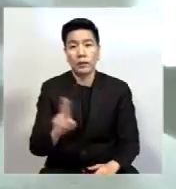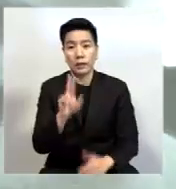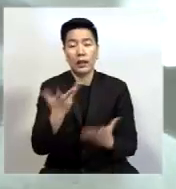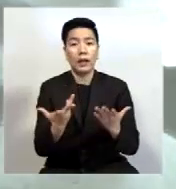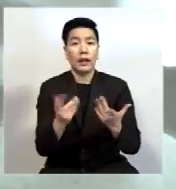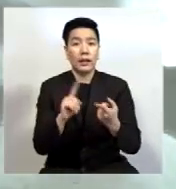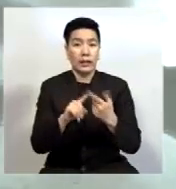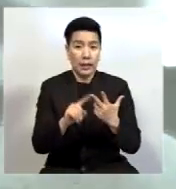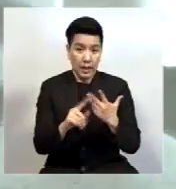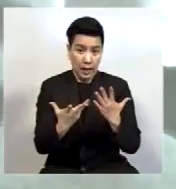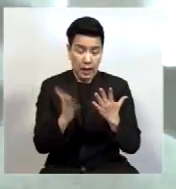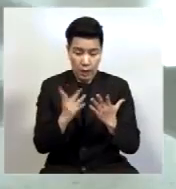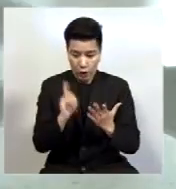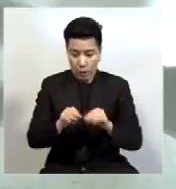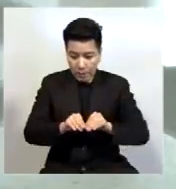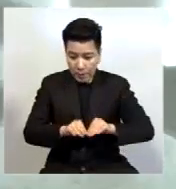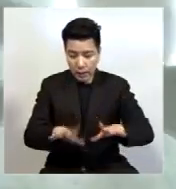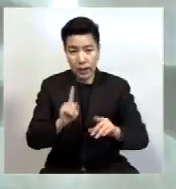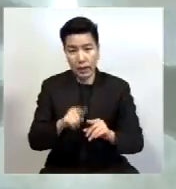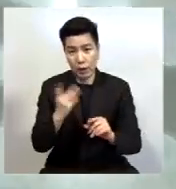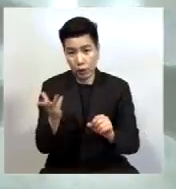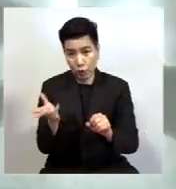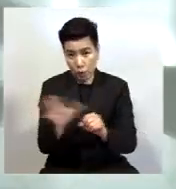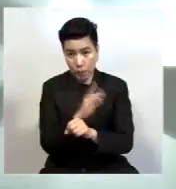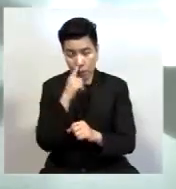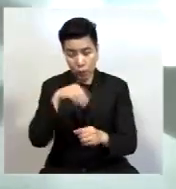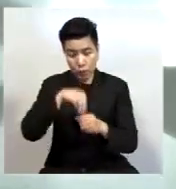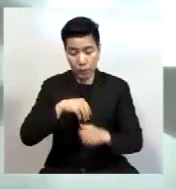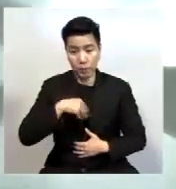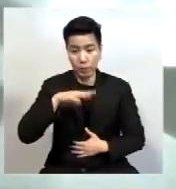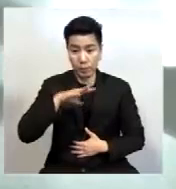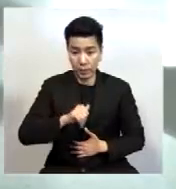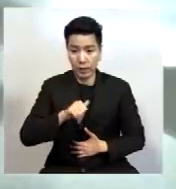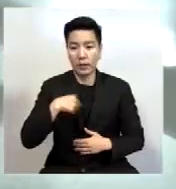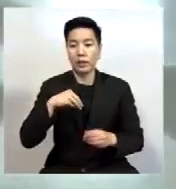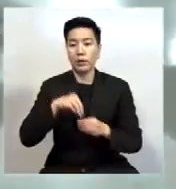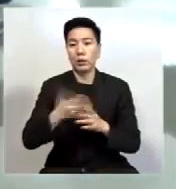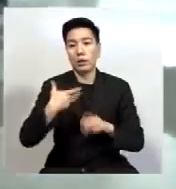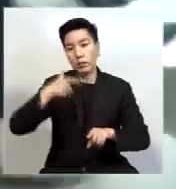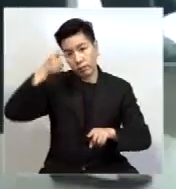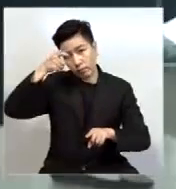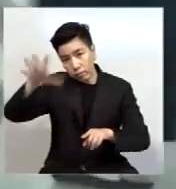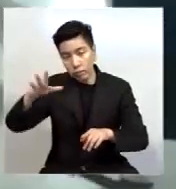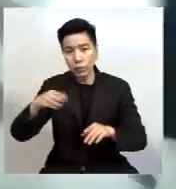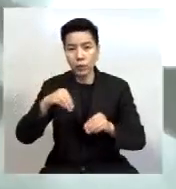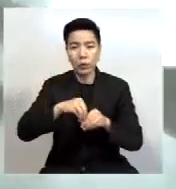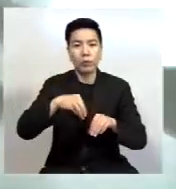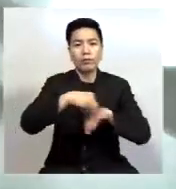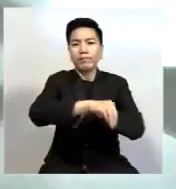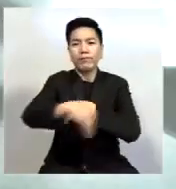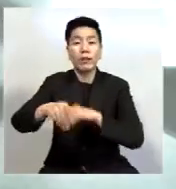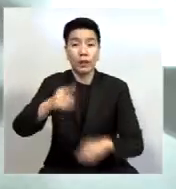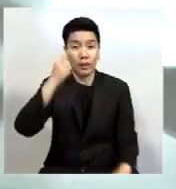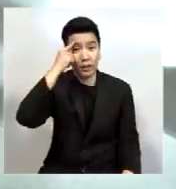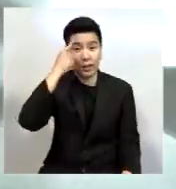ปแล้วก็ให้กระจายให้ทั่วเลยทุกไม่ว่าจะอยู่ในเมืองตัวเมืองชนบทหรือว่าถิ่นธุรกันดารอะไรเงี้ยนึกออก